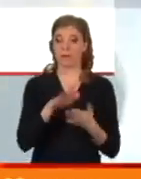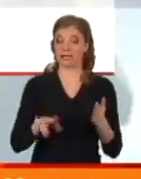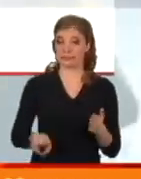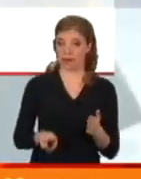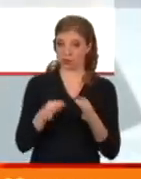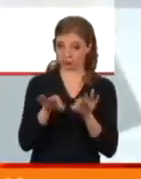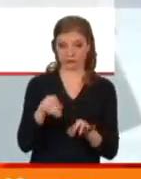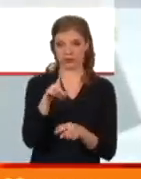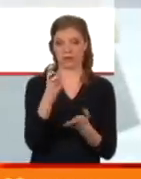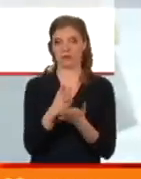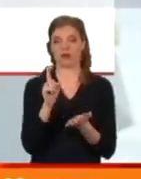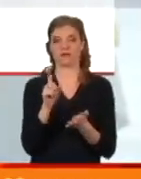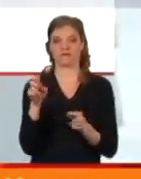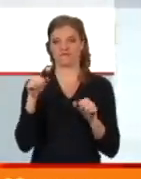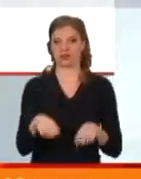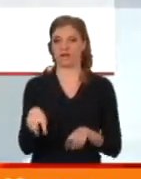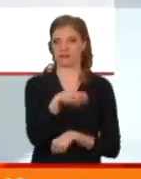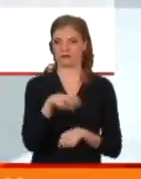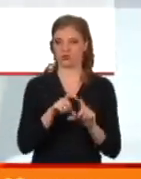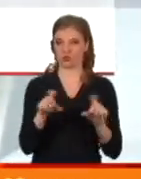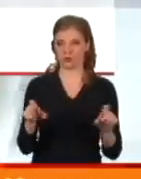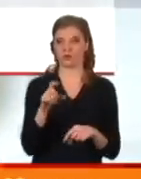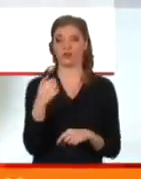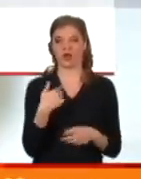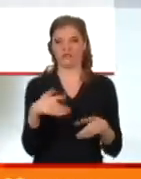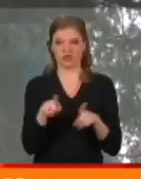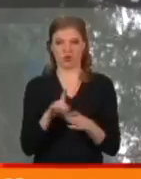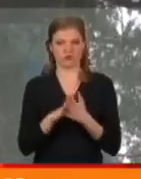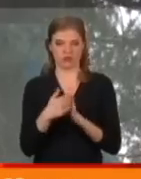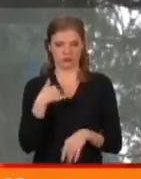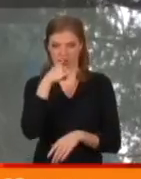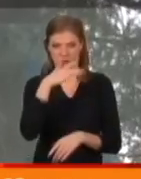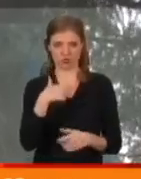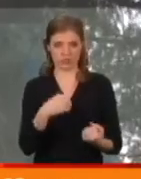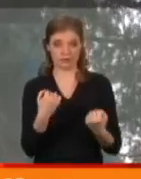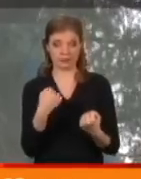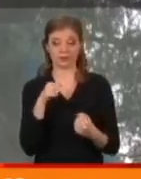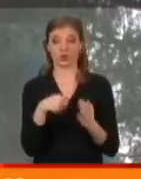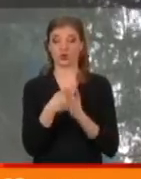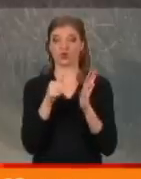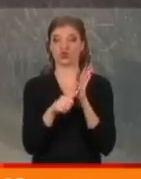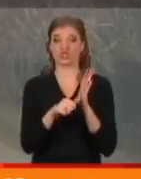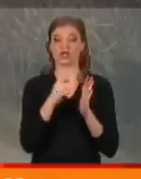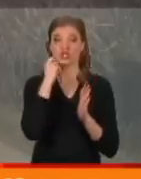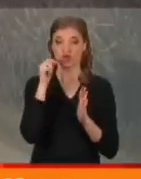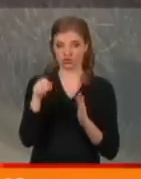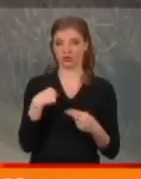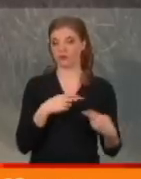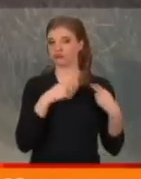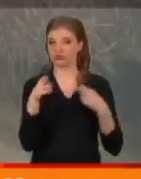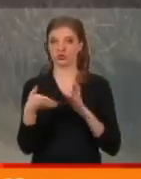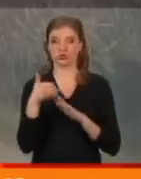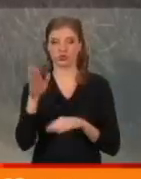там бути. Я в стані, тому що я не дуже можу себе до кінця контролювати. До 60-річного вчителя фізкультури ми поїхали